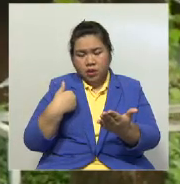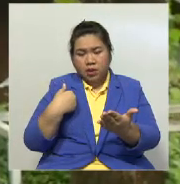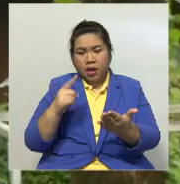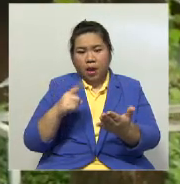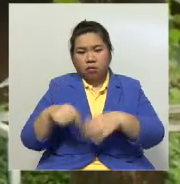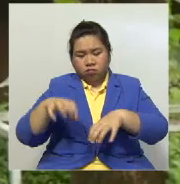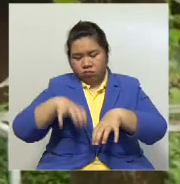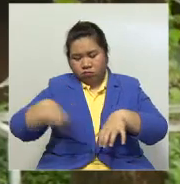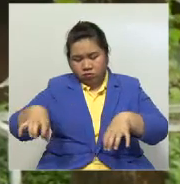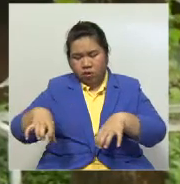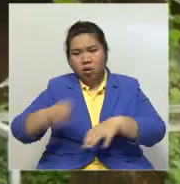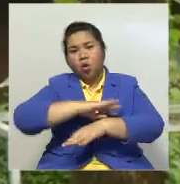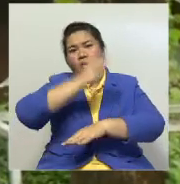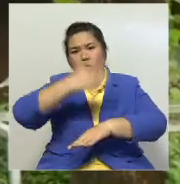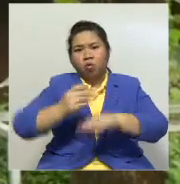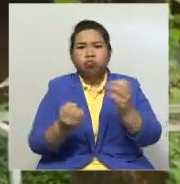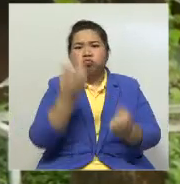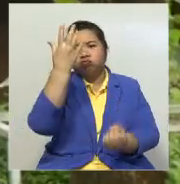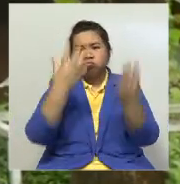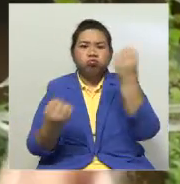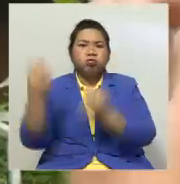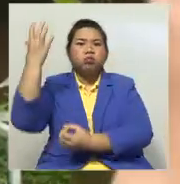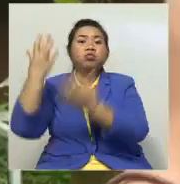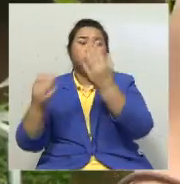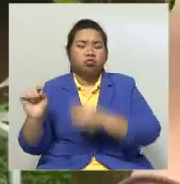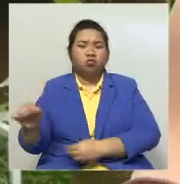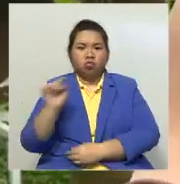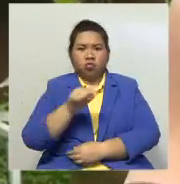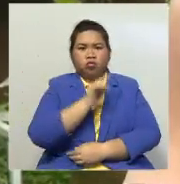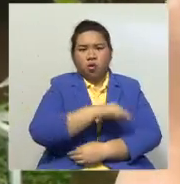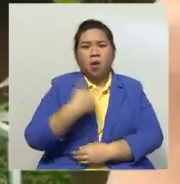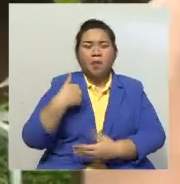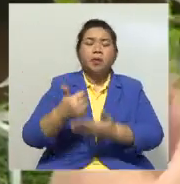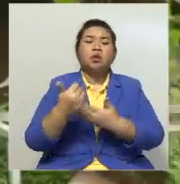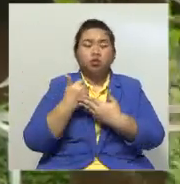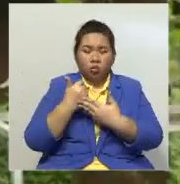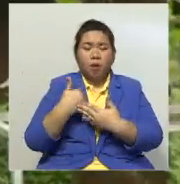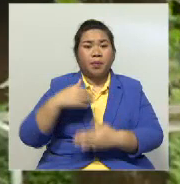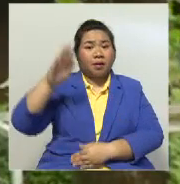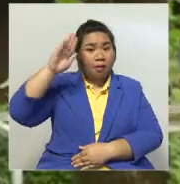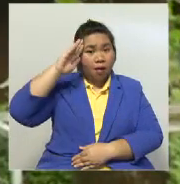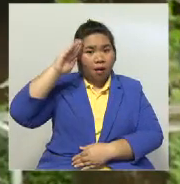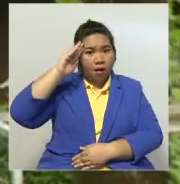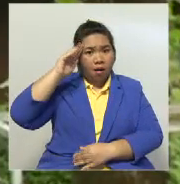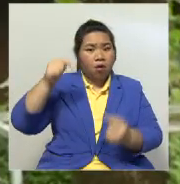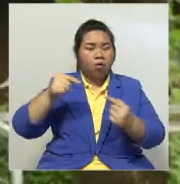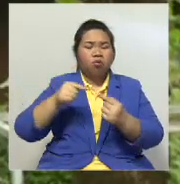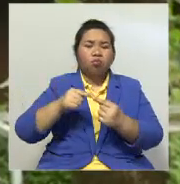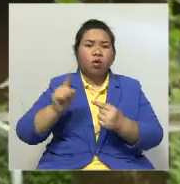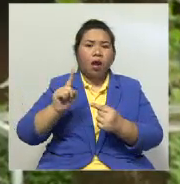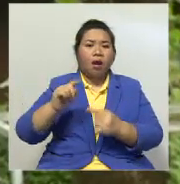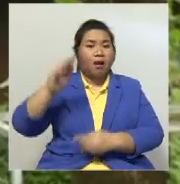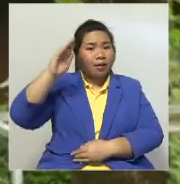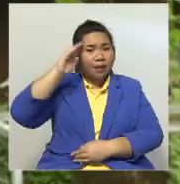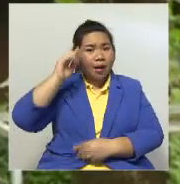อุทยานชาติเขาแหลมอุทยานชาติคลองงูลำคลองงูนะครับแล้วก็หน่วยทหารจากกองพล